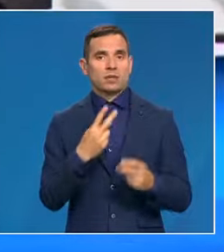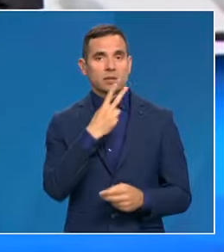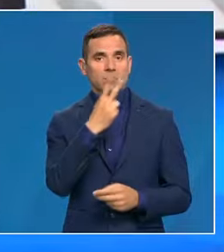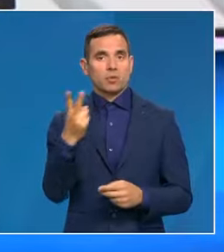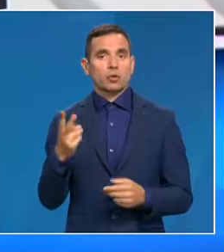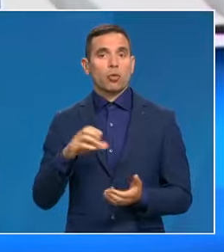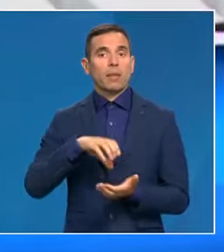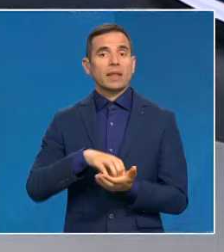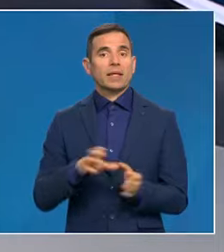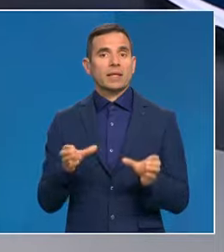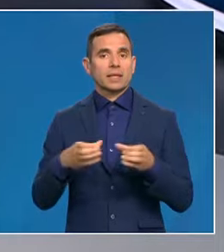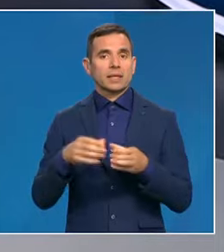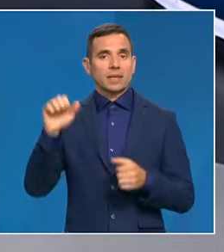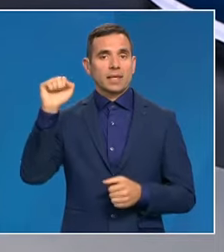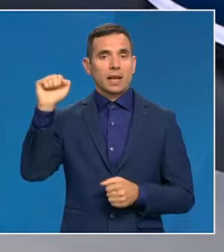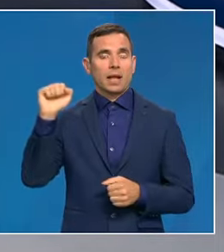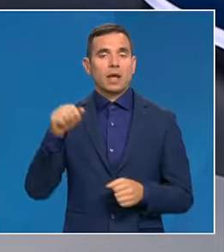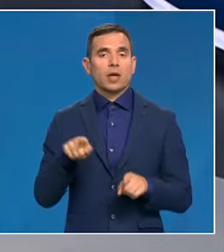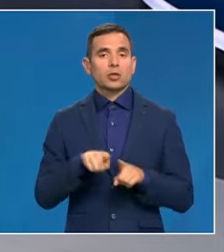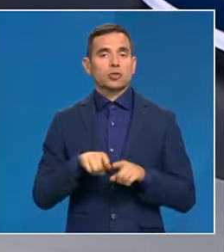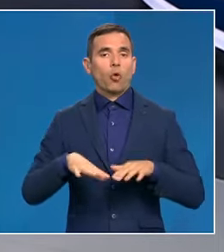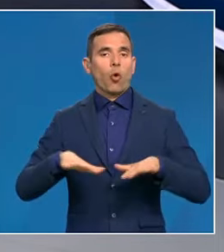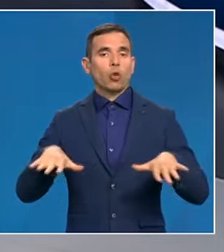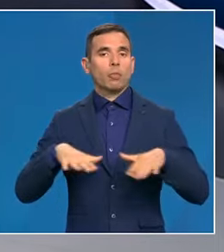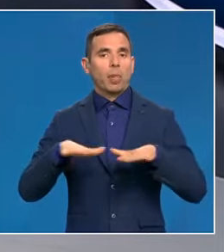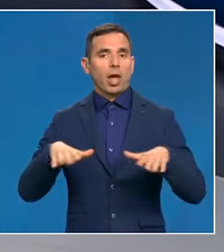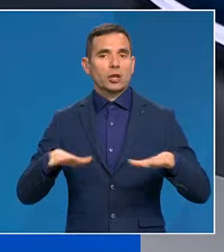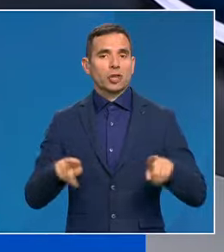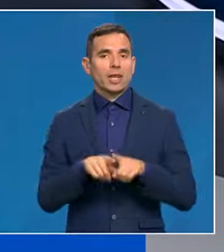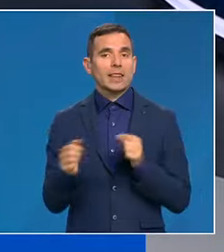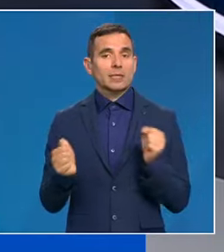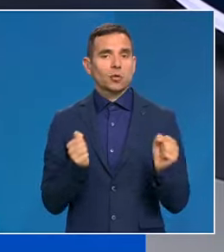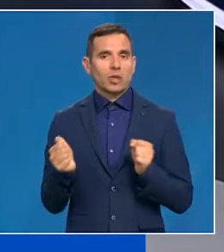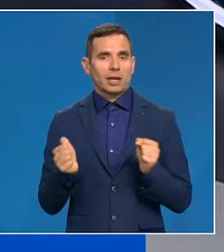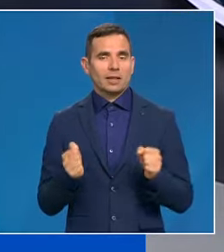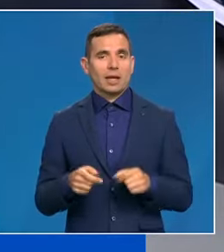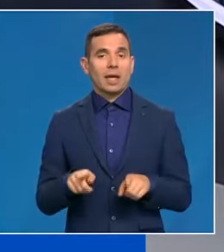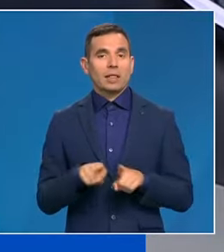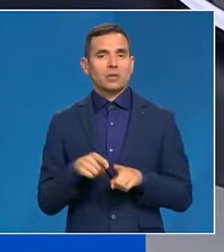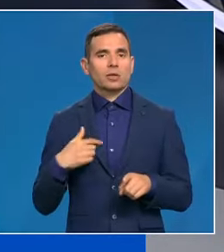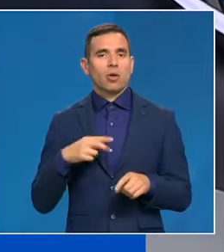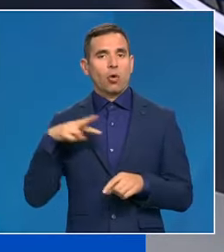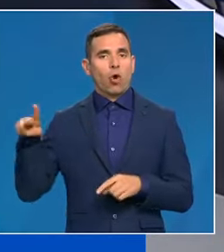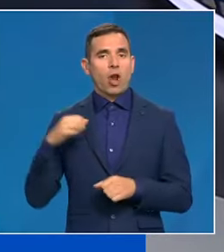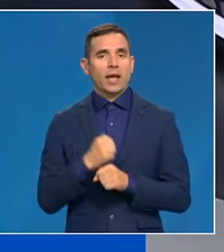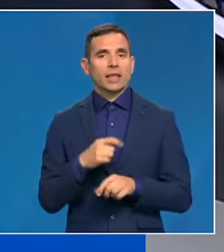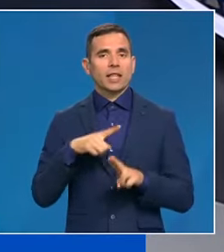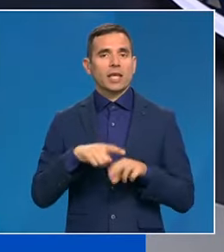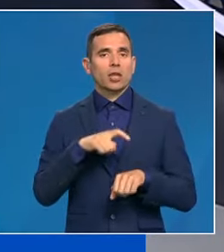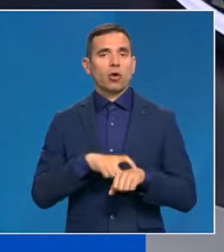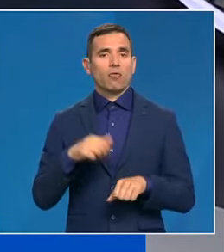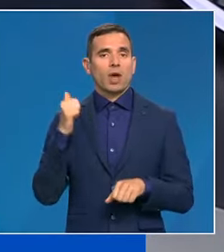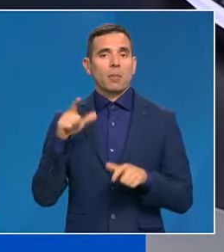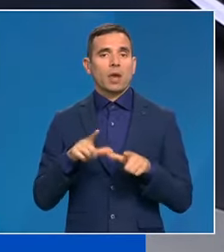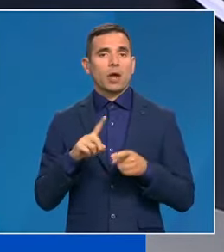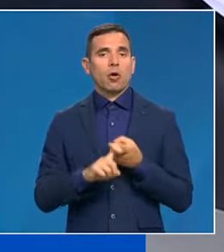централи, но и от плажа, и даже и от дискотеката, защото се съобразяваме из вашия ритъм. С нас са също така колегите ни Ники Дойнов, Анна Мария